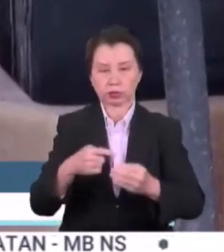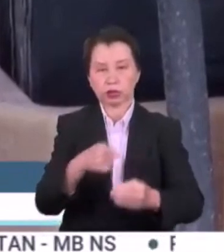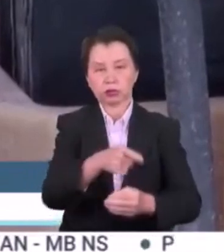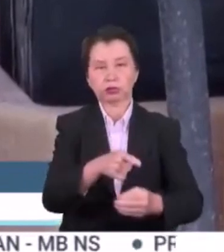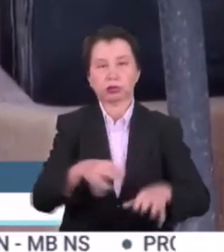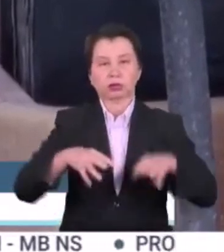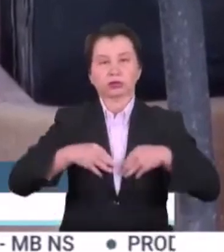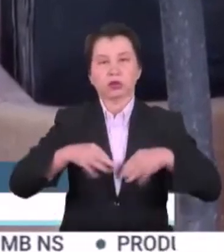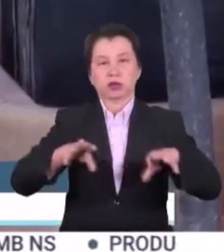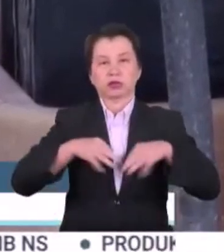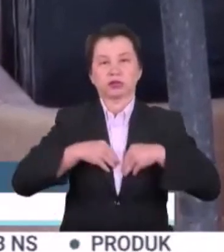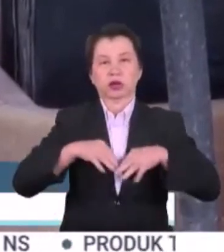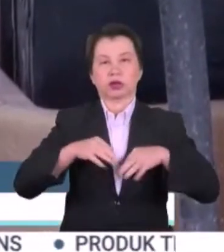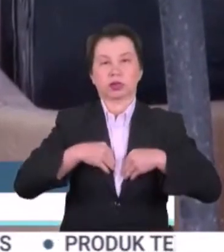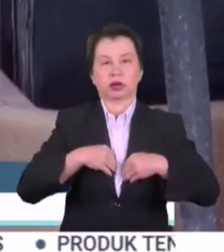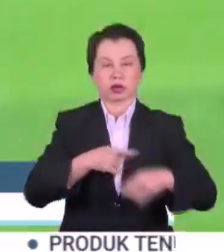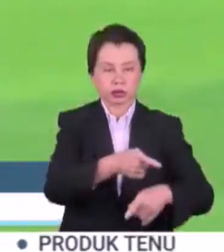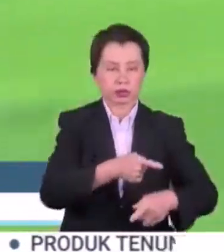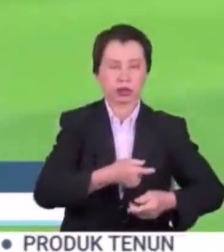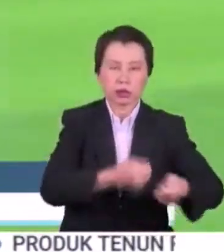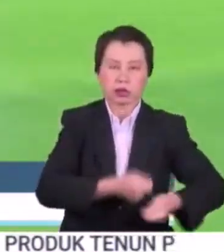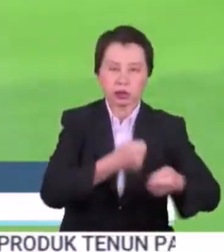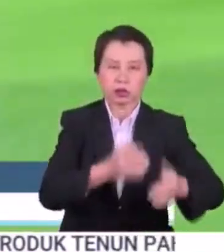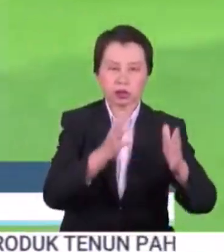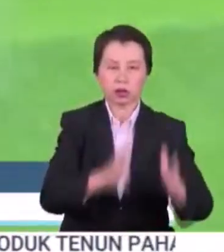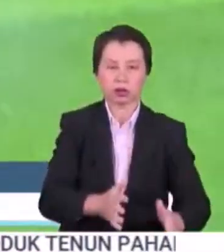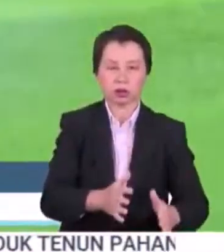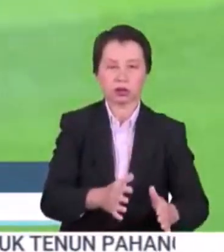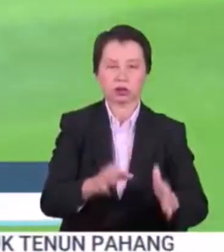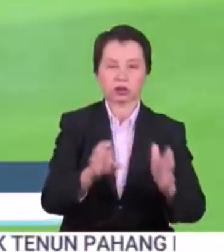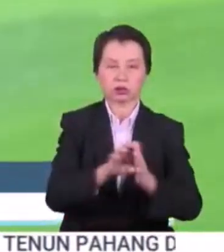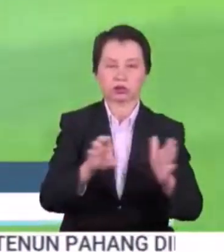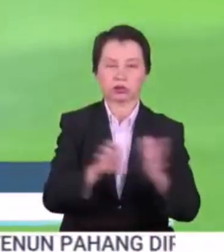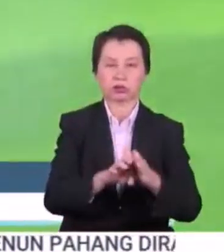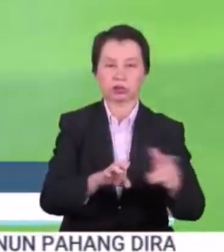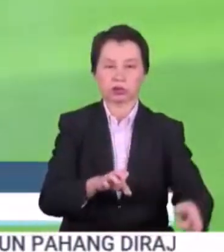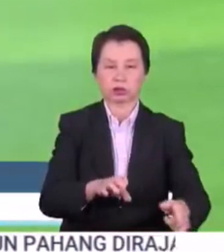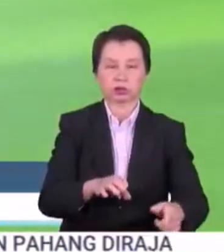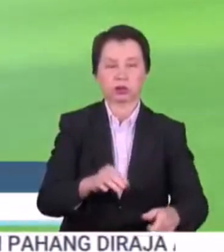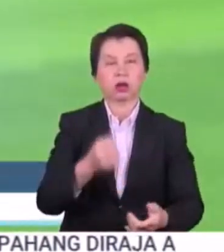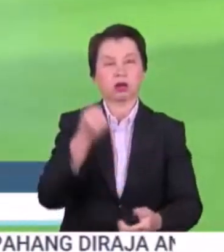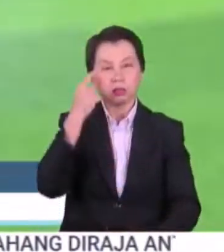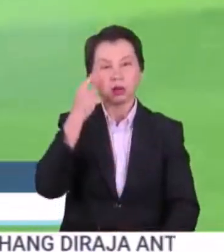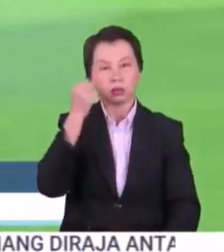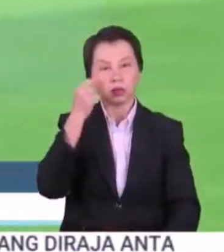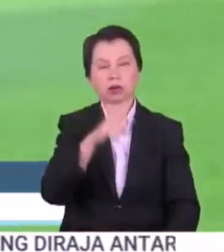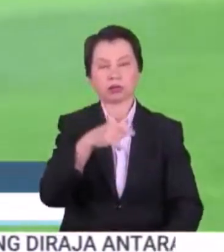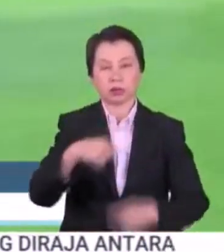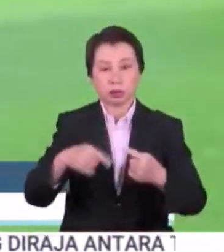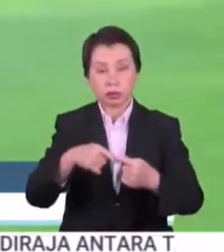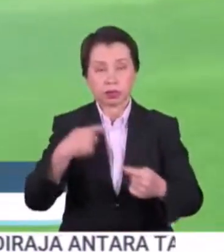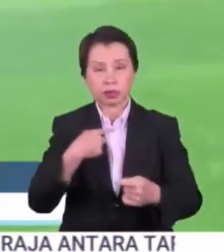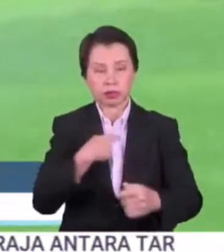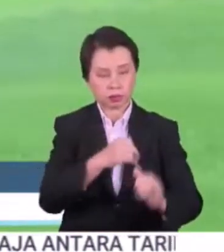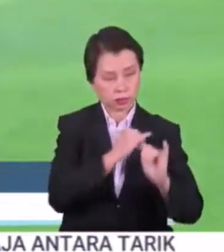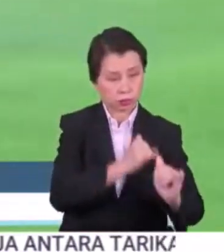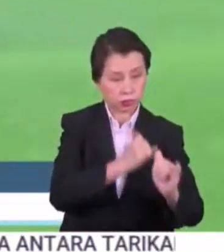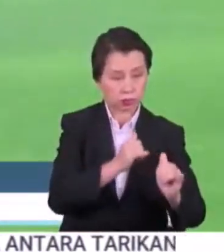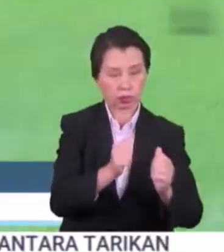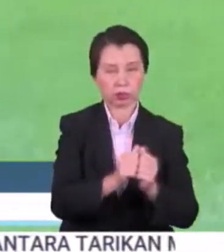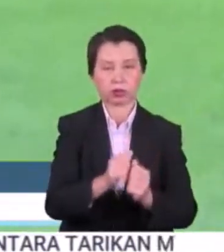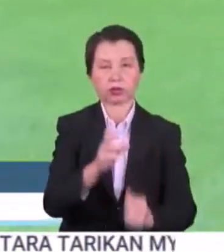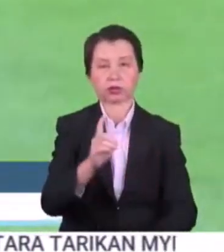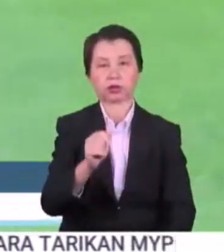penerimaan. Maksud dia peladang ni dia semakin okey lah. Maksud dia bila kita bersama-sama dengan